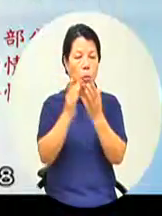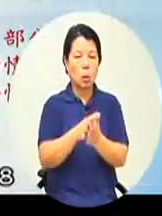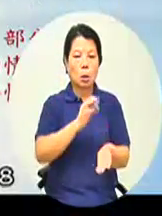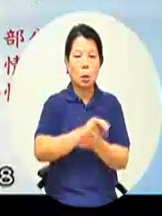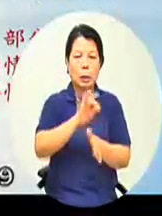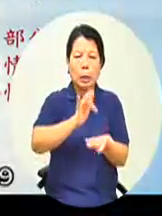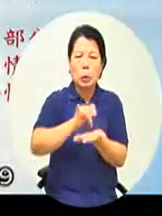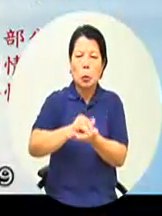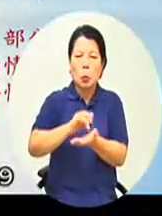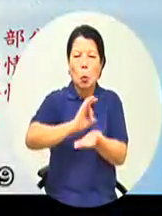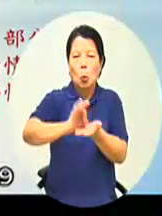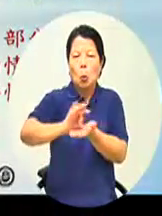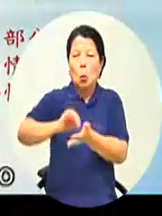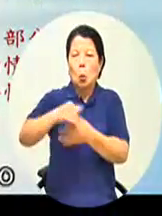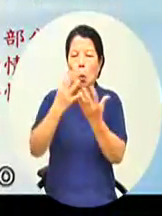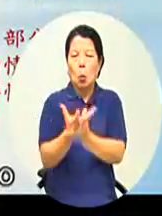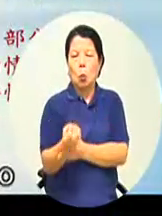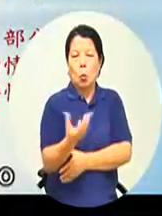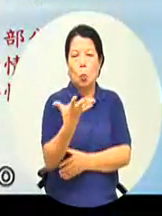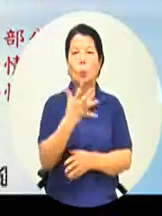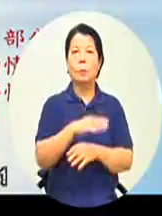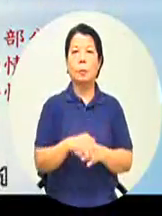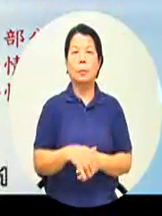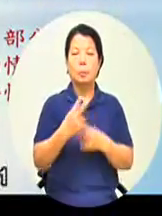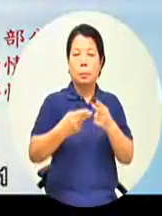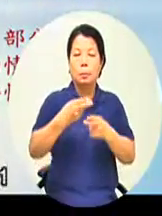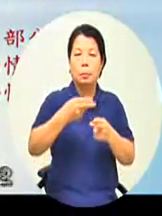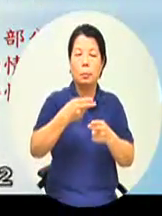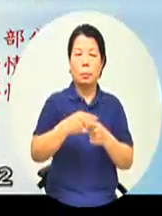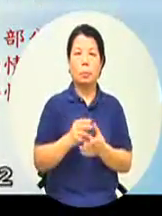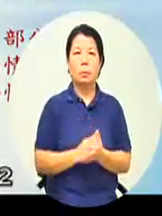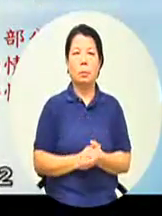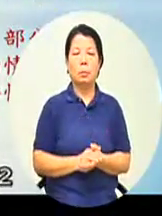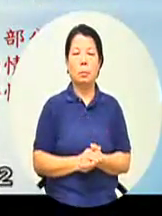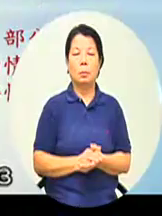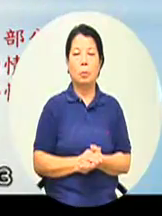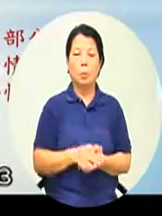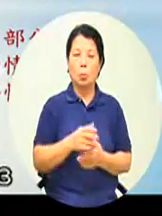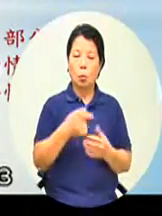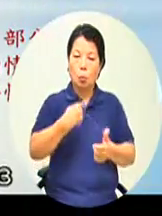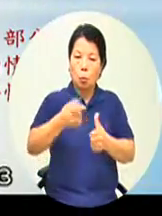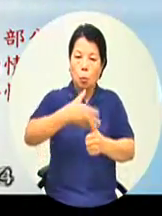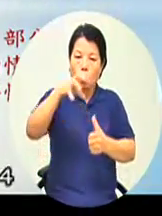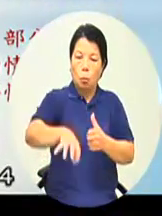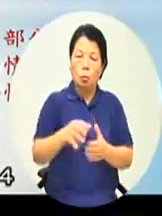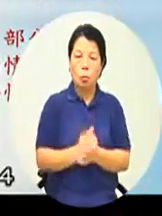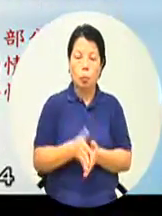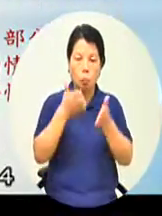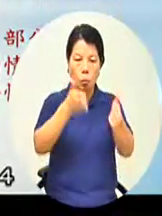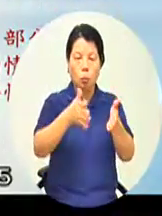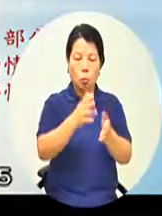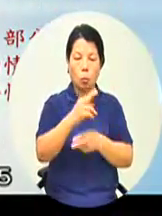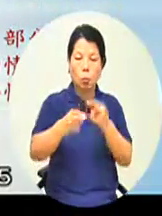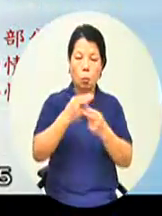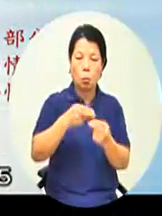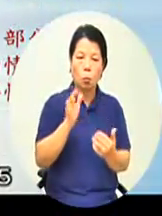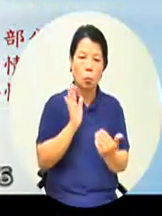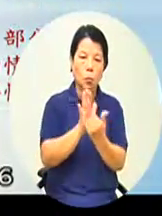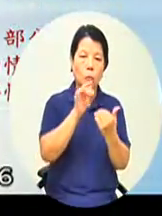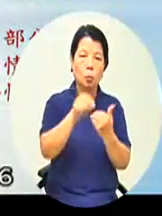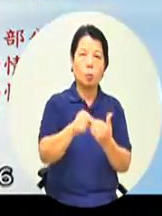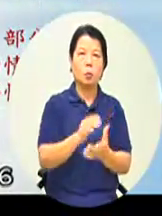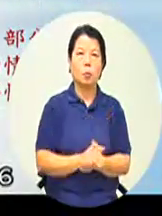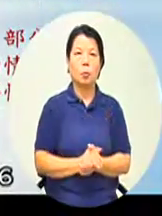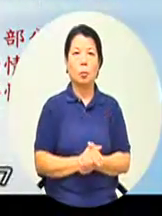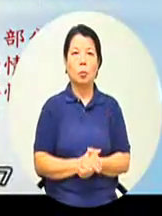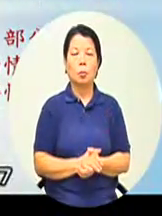形还挺严重的、哦、那我们怎么样啦、哦、教育局在这个方面、哦、怎么样去做